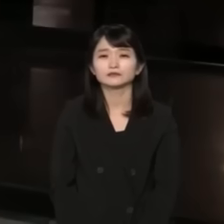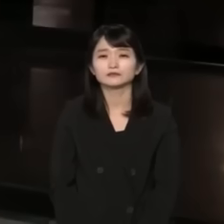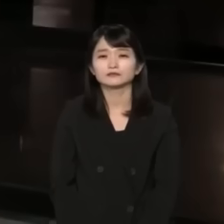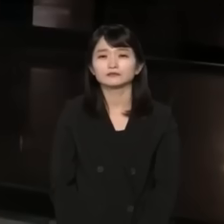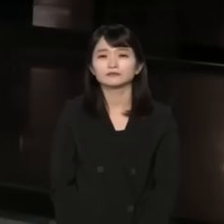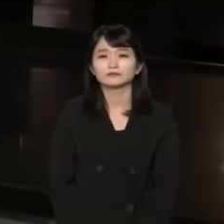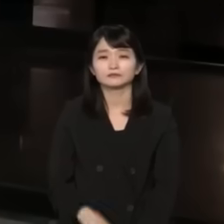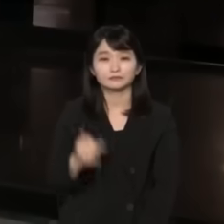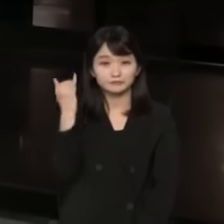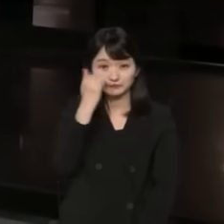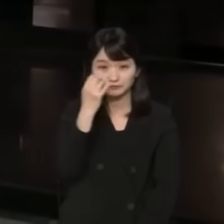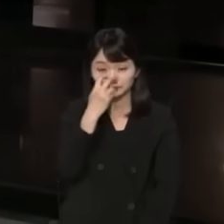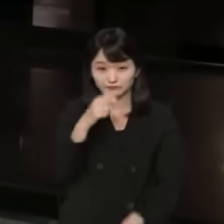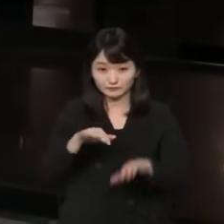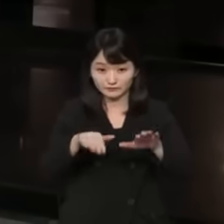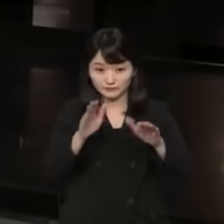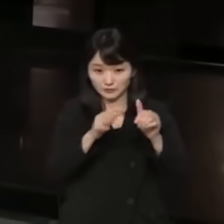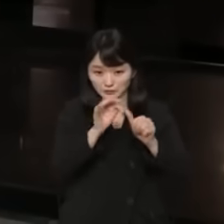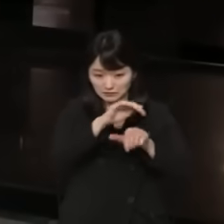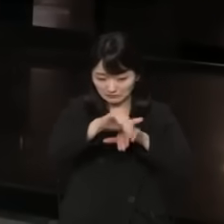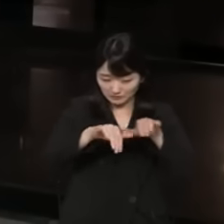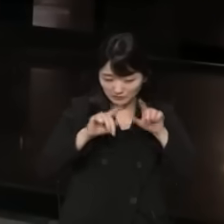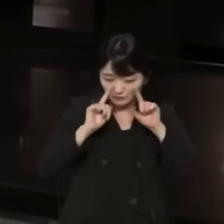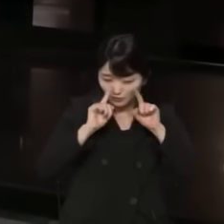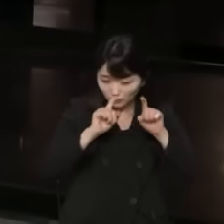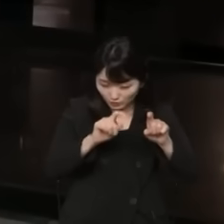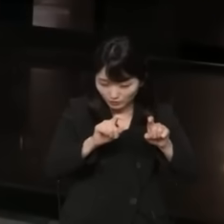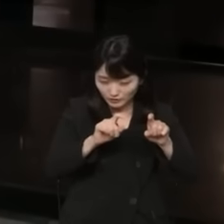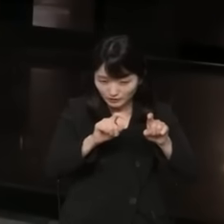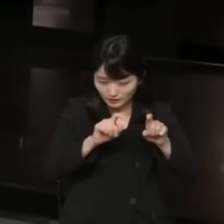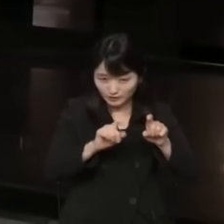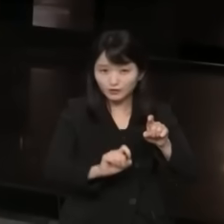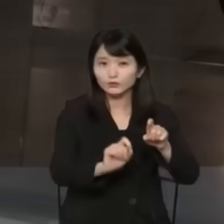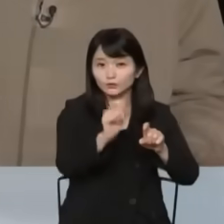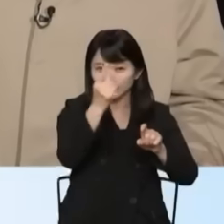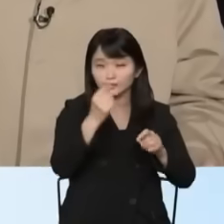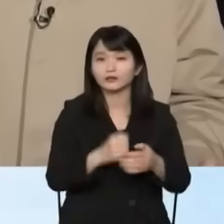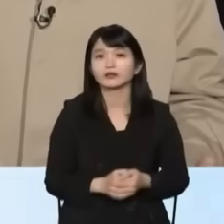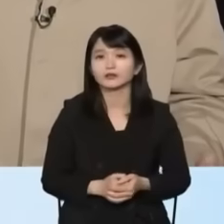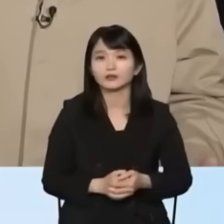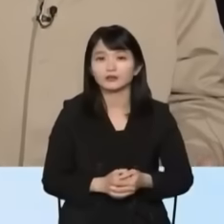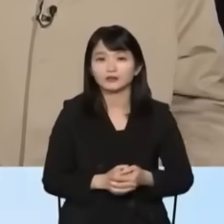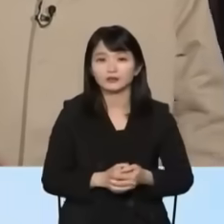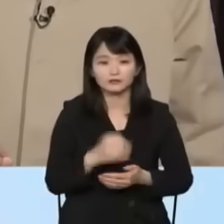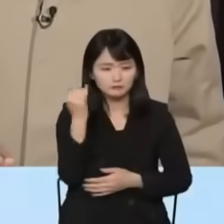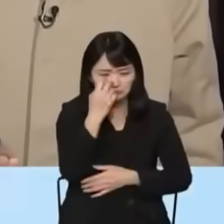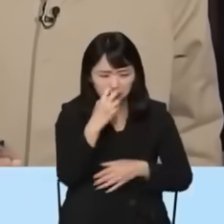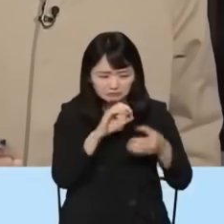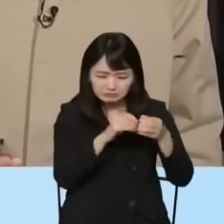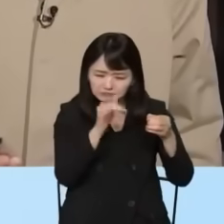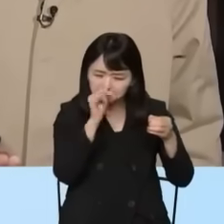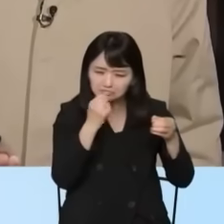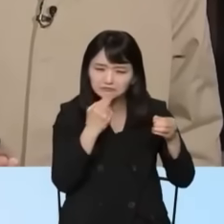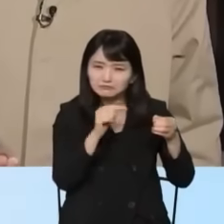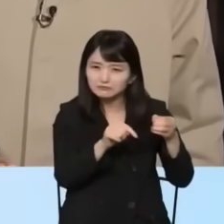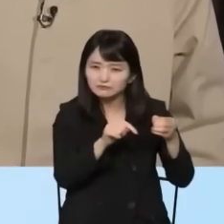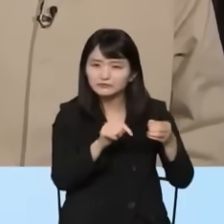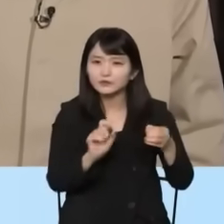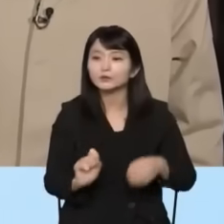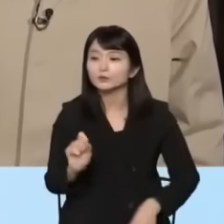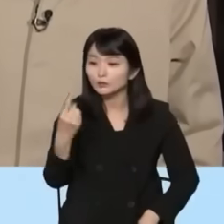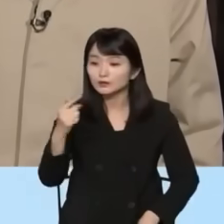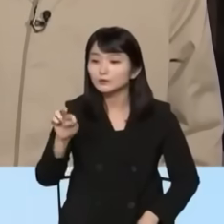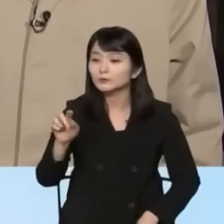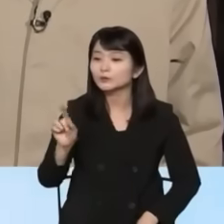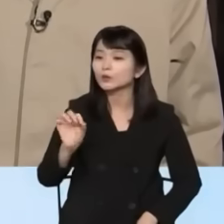네, 여론조사는 이번 공천 개입 의혹의 출발점입니다. 여론조사 조작이 있었는지 또 그렇다면 이 여론조사 조작으로 명